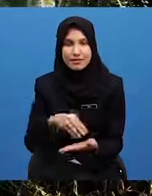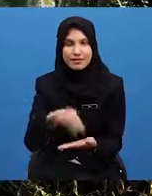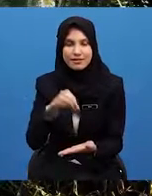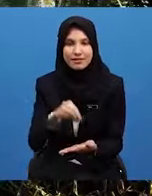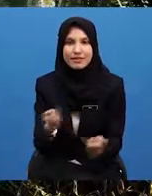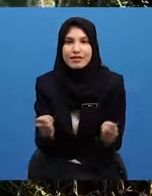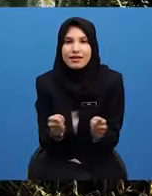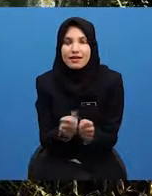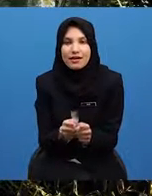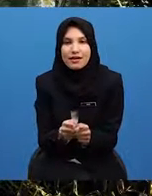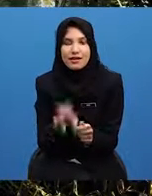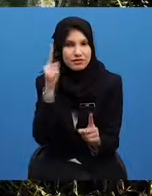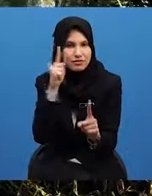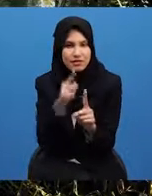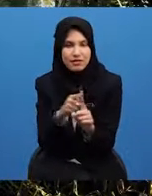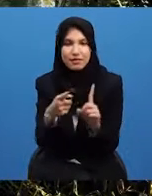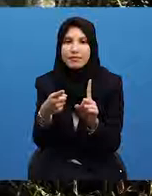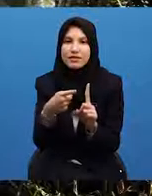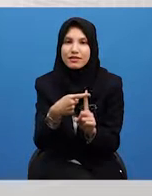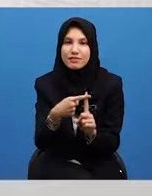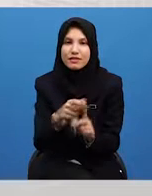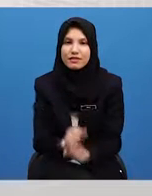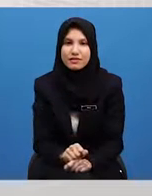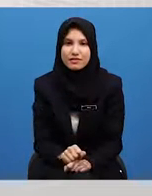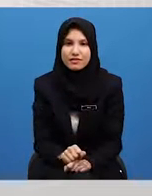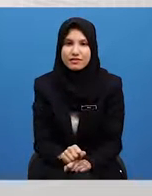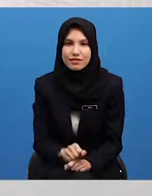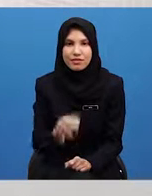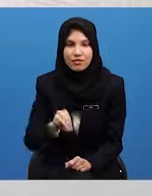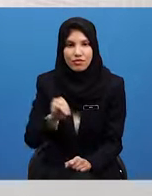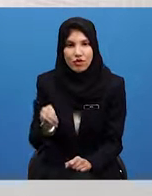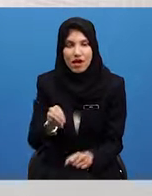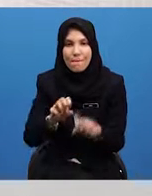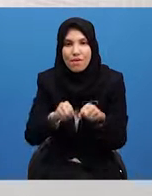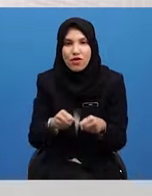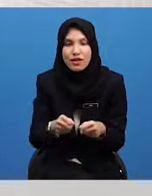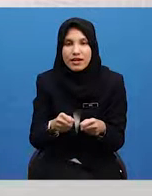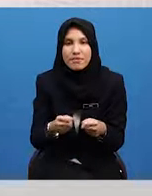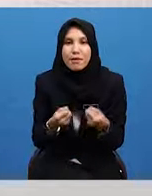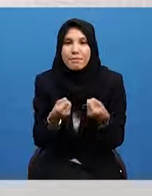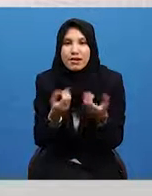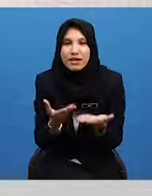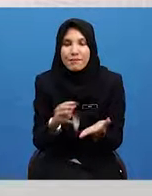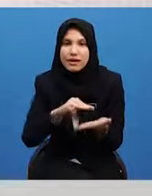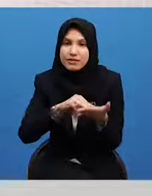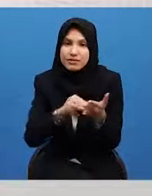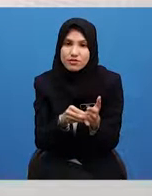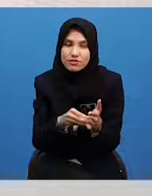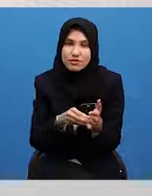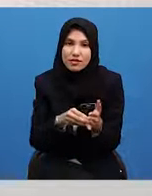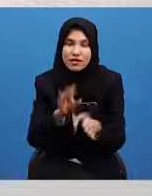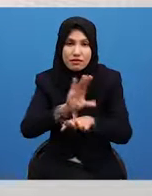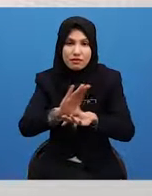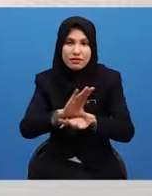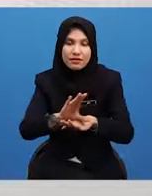dengan objektif yang pertama, iaitu murid boleh menyatakan maksud dan